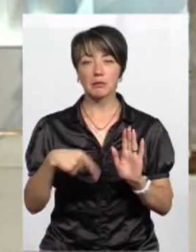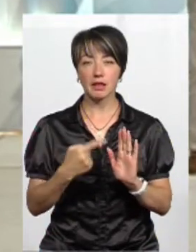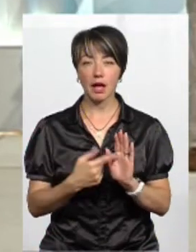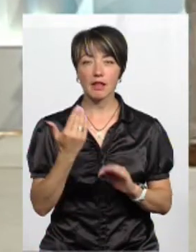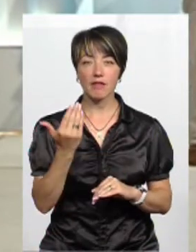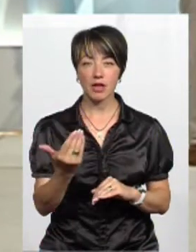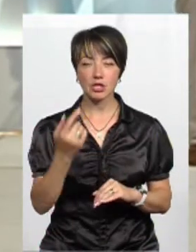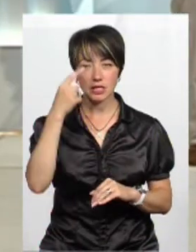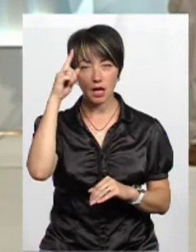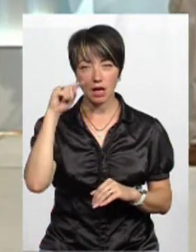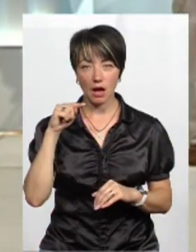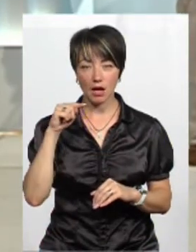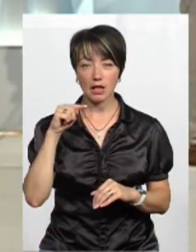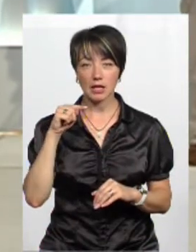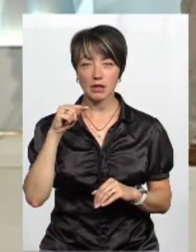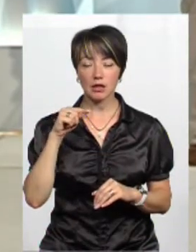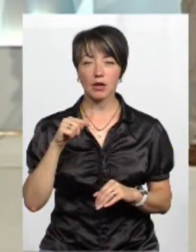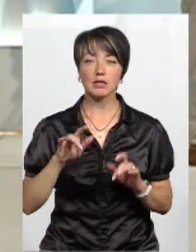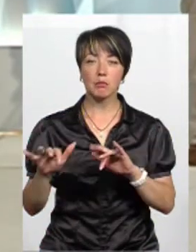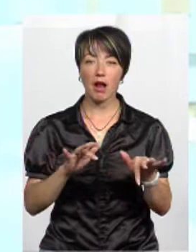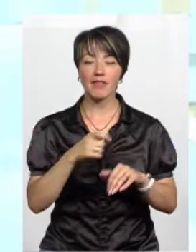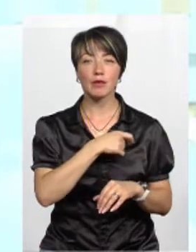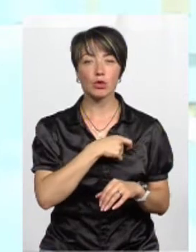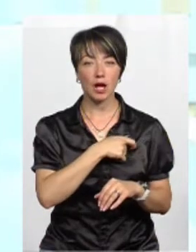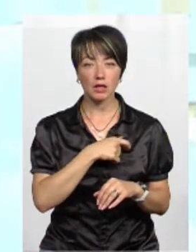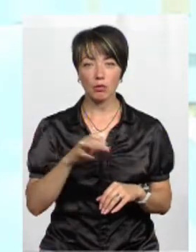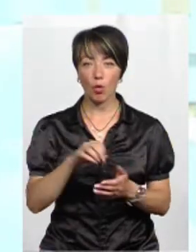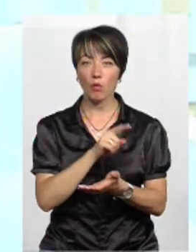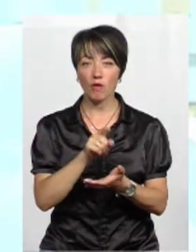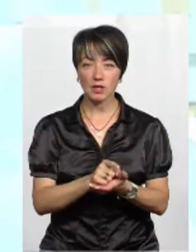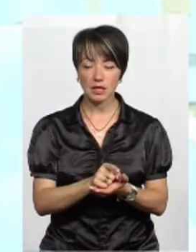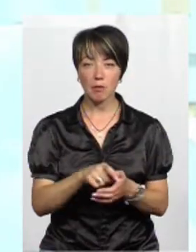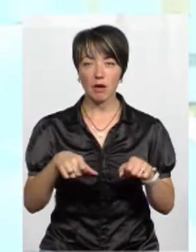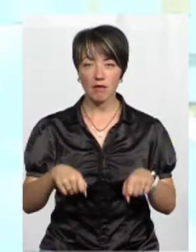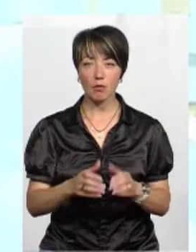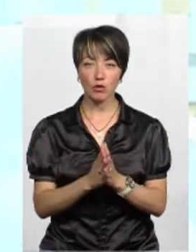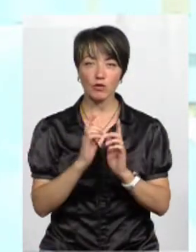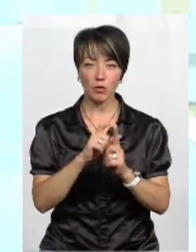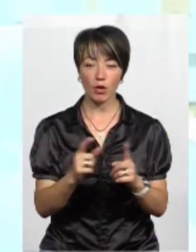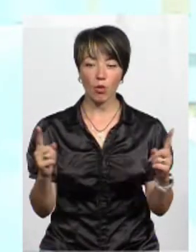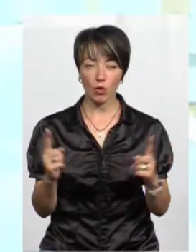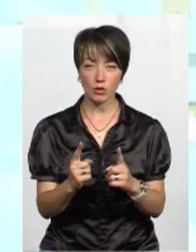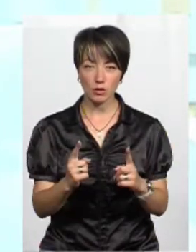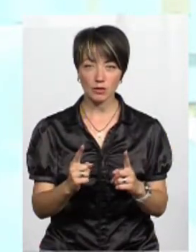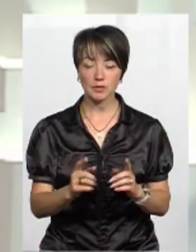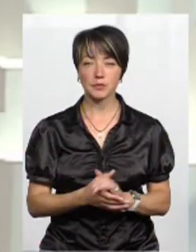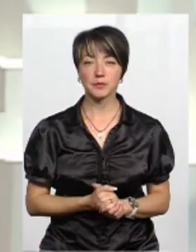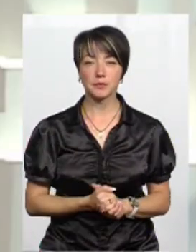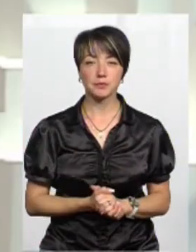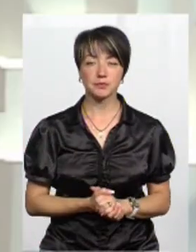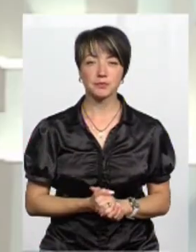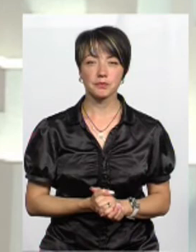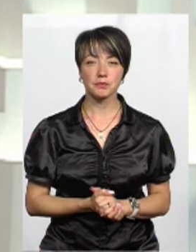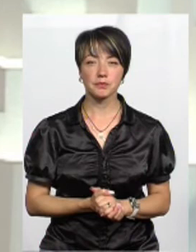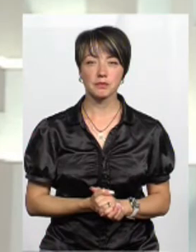на ваше знання про справи депутатські, про обов'язки і права. Прошу відповідати одним словом або